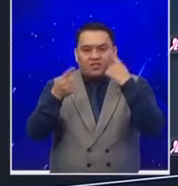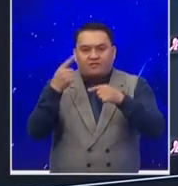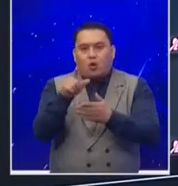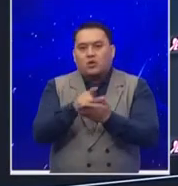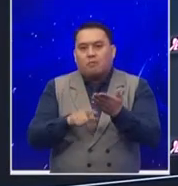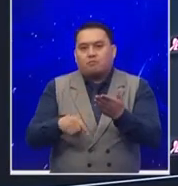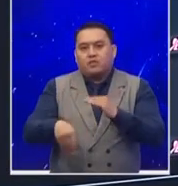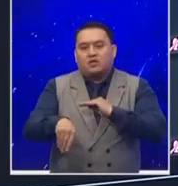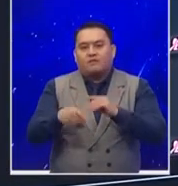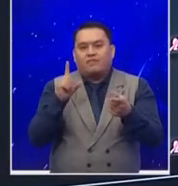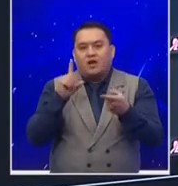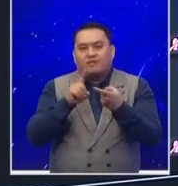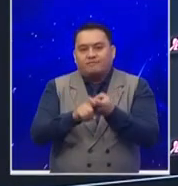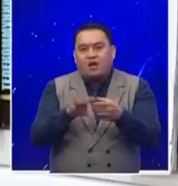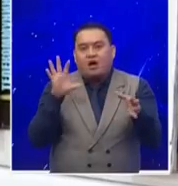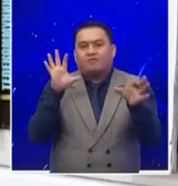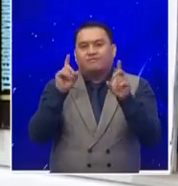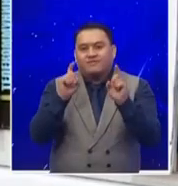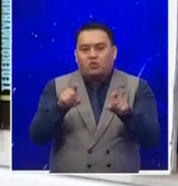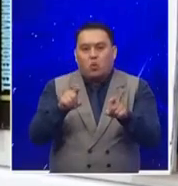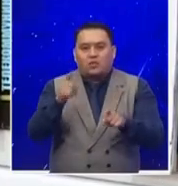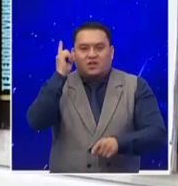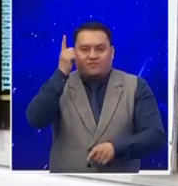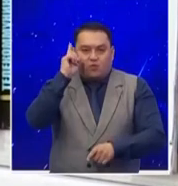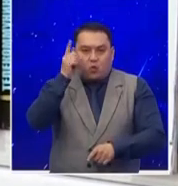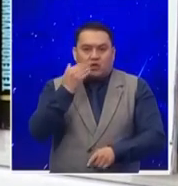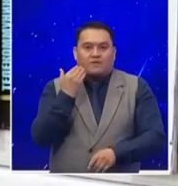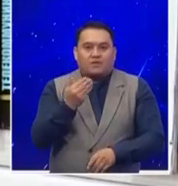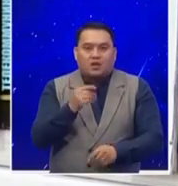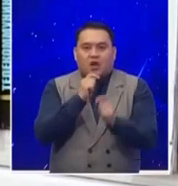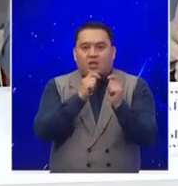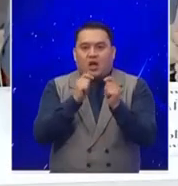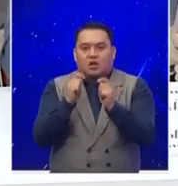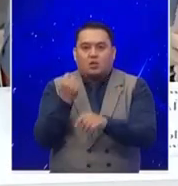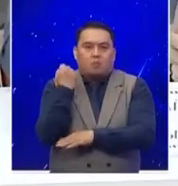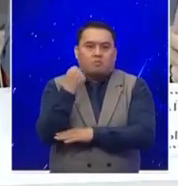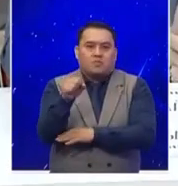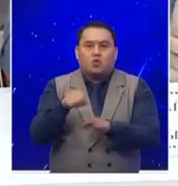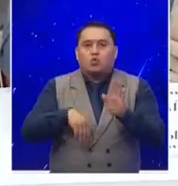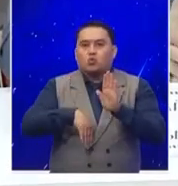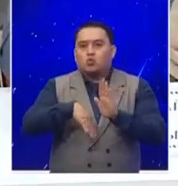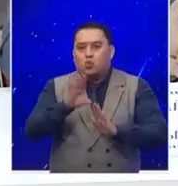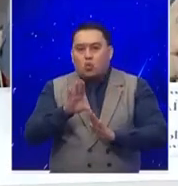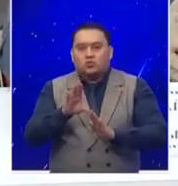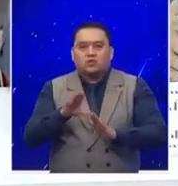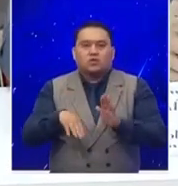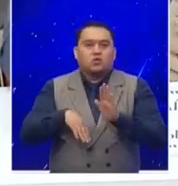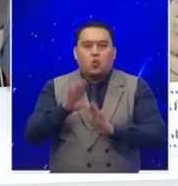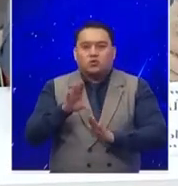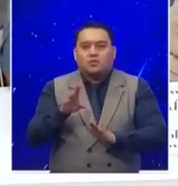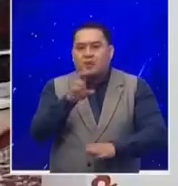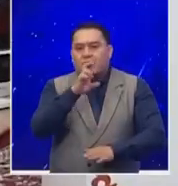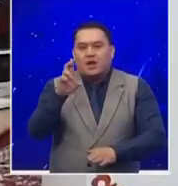и подписаться на инстаграм-страницу библиотеки имени Сакена Сейфуллина. Награждение первых среди равных, лучших среди лучших